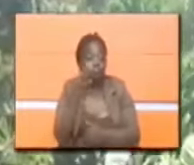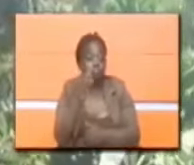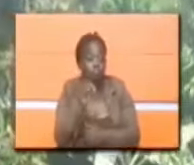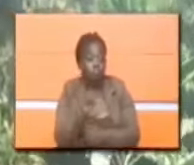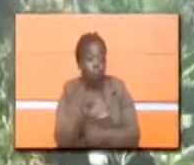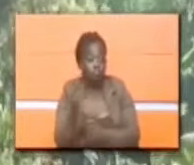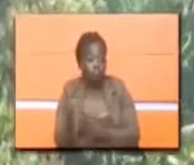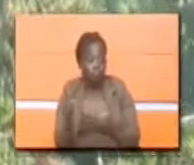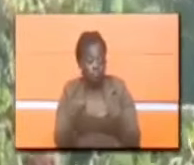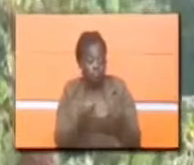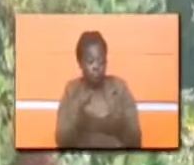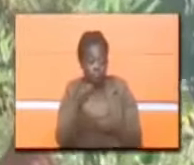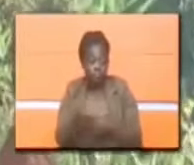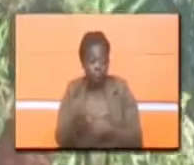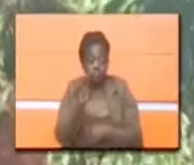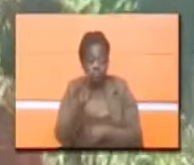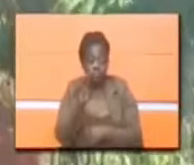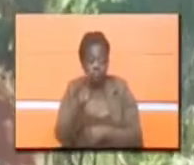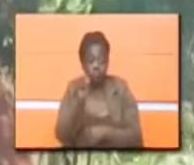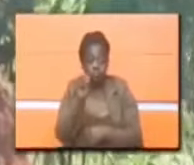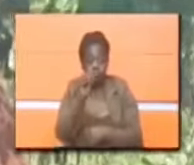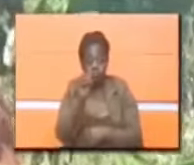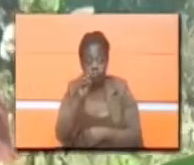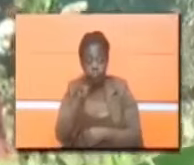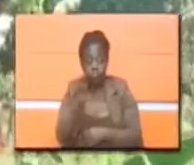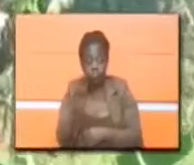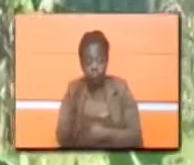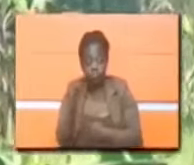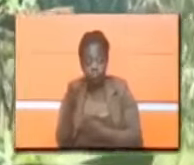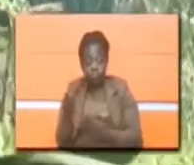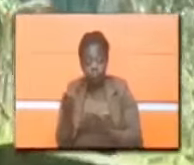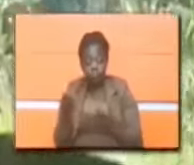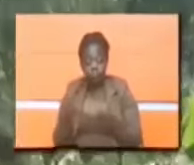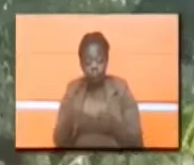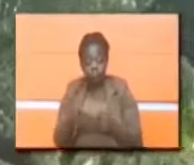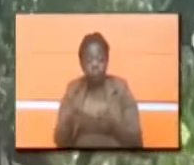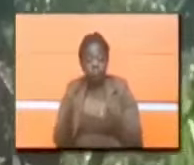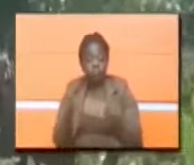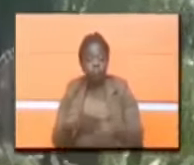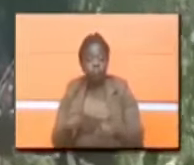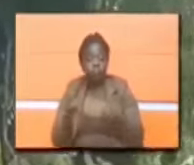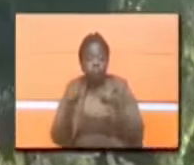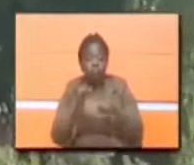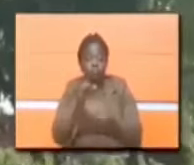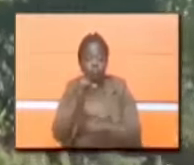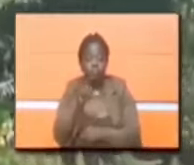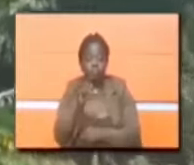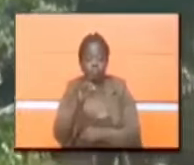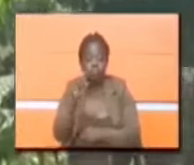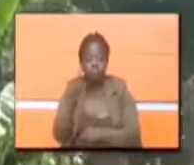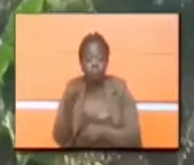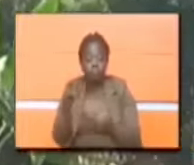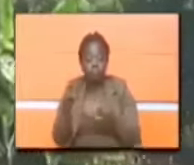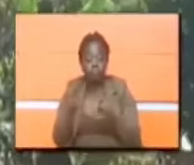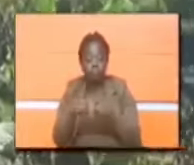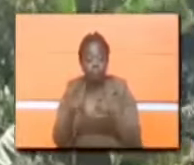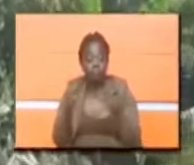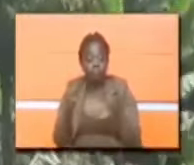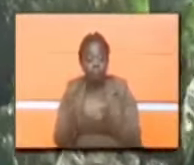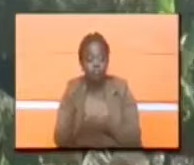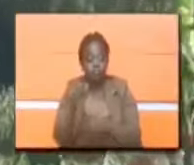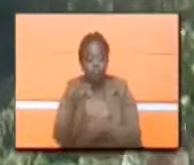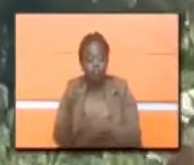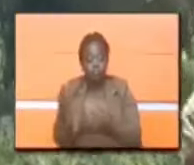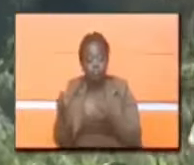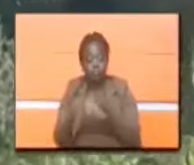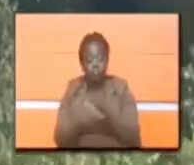era balumiriza omutaka kiwanuka beka na mjunga Nkunyi sente bwero sesoka mu kitundu ne katikiro w'omutuba gwa Nkunyi